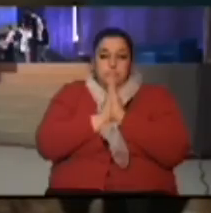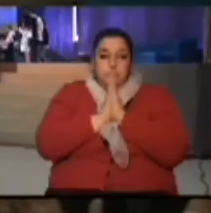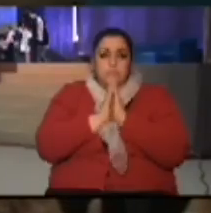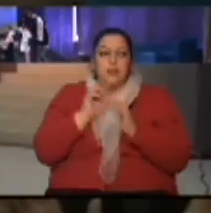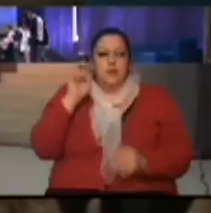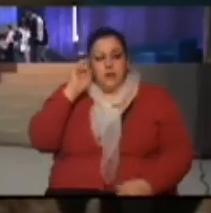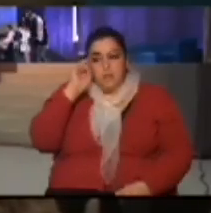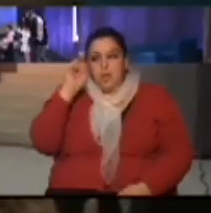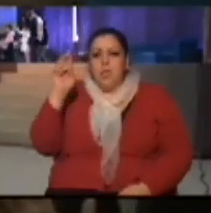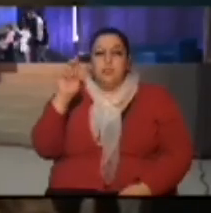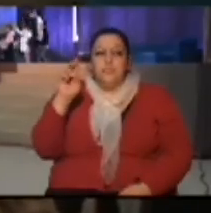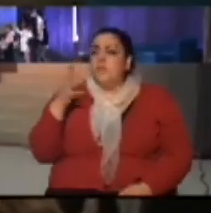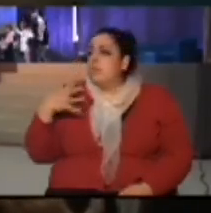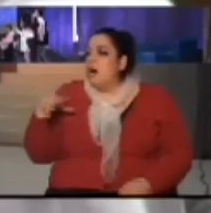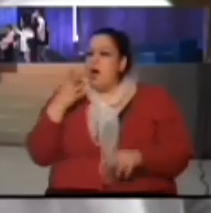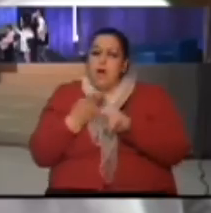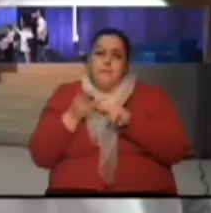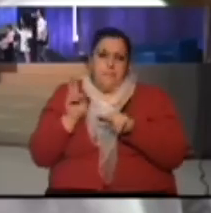Աստված վերականգնելու է,